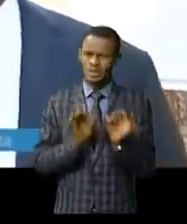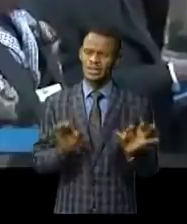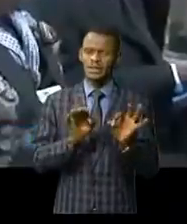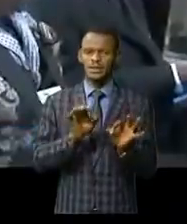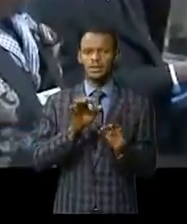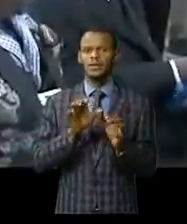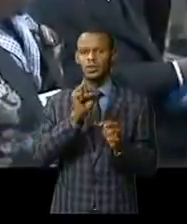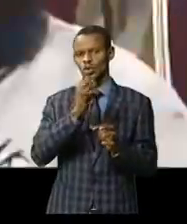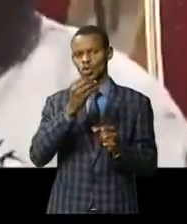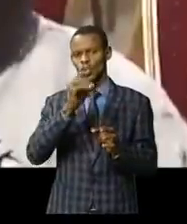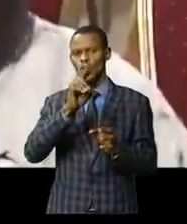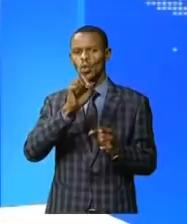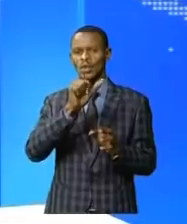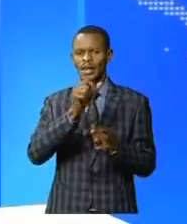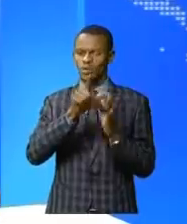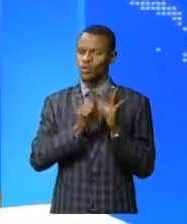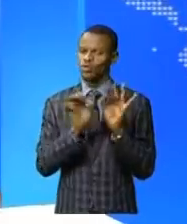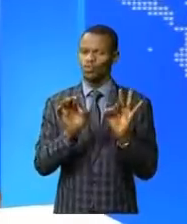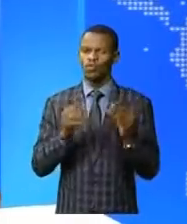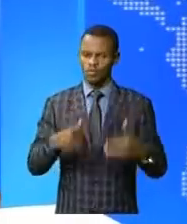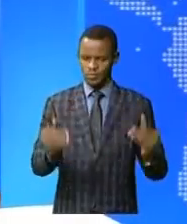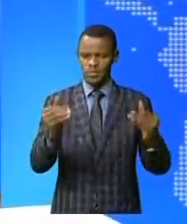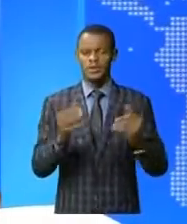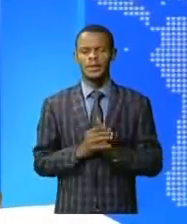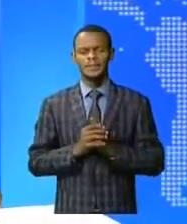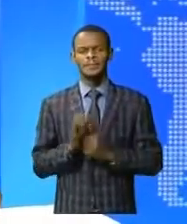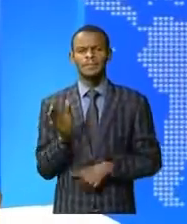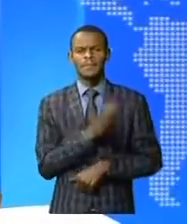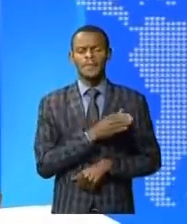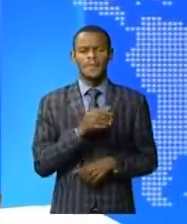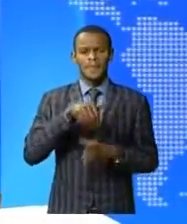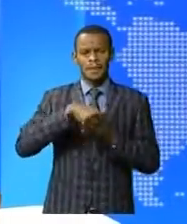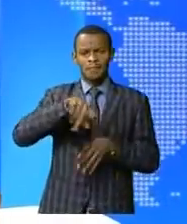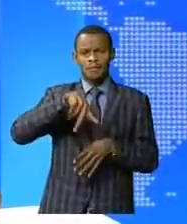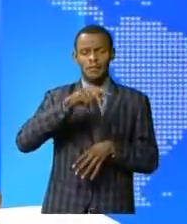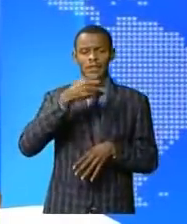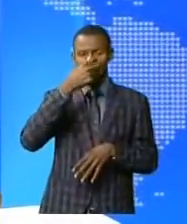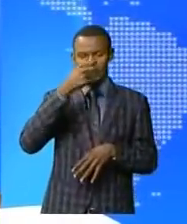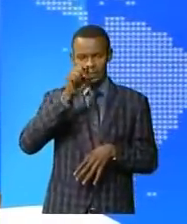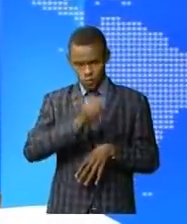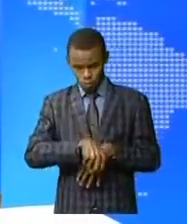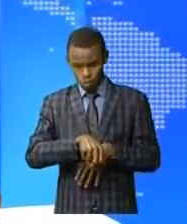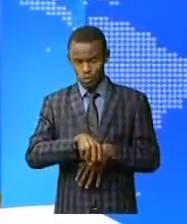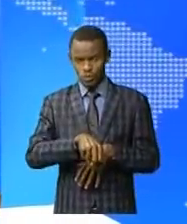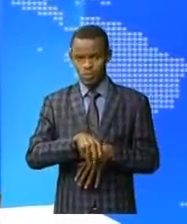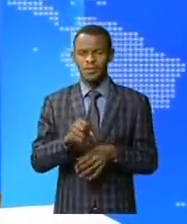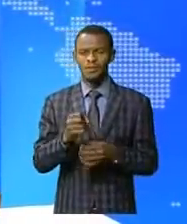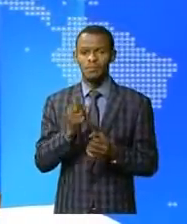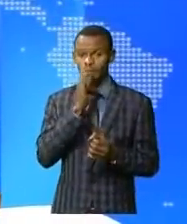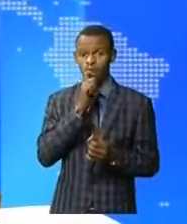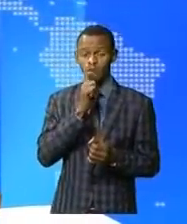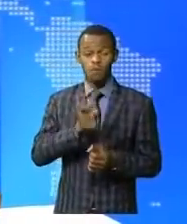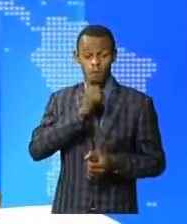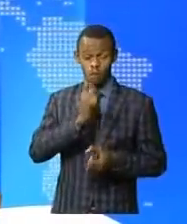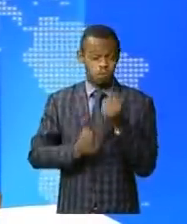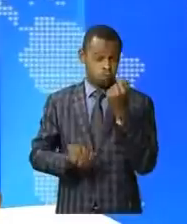sur des nouvelles bases. Et puis, dans la province du Sud-Kivu, comme je l'ai dit en titre, un nouvel incendie a